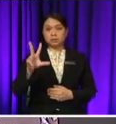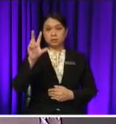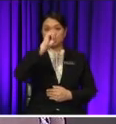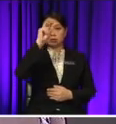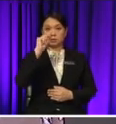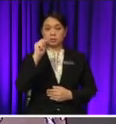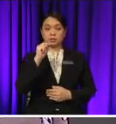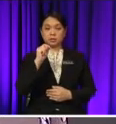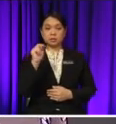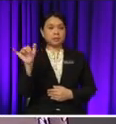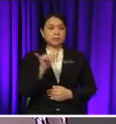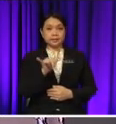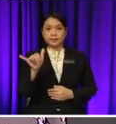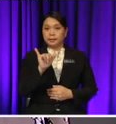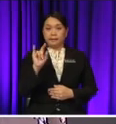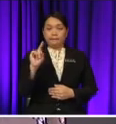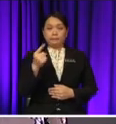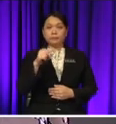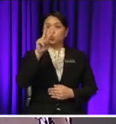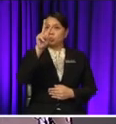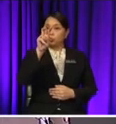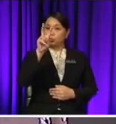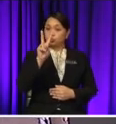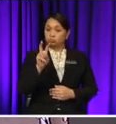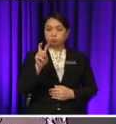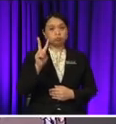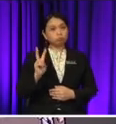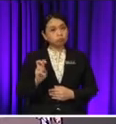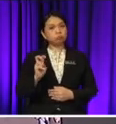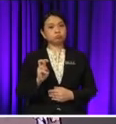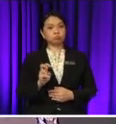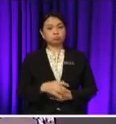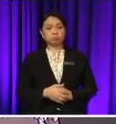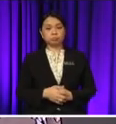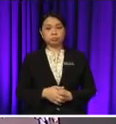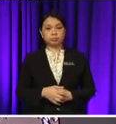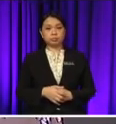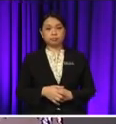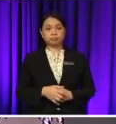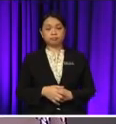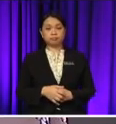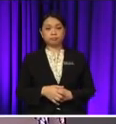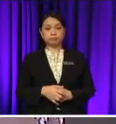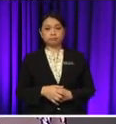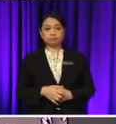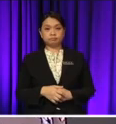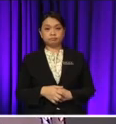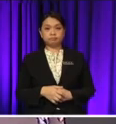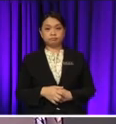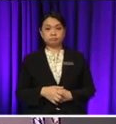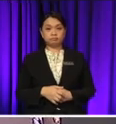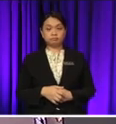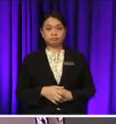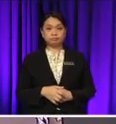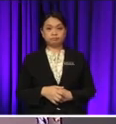pemberatnya sama yaitu 20 markas Jadi maksudnya kalau pilih 2 terdapat 40 markas untuk